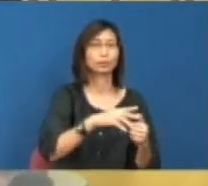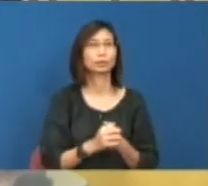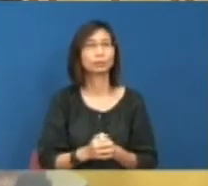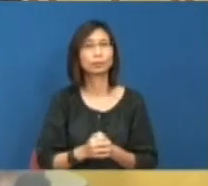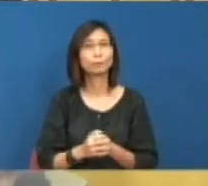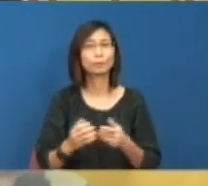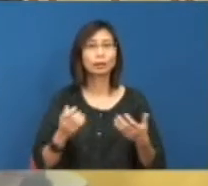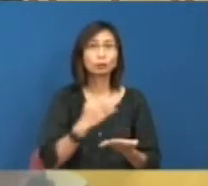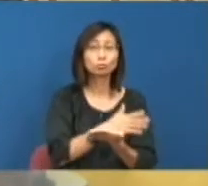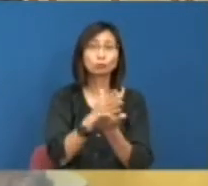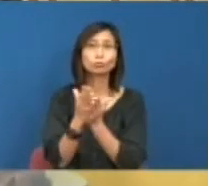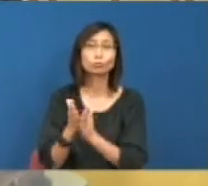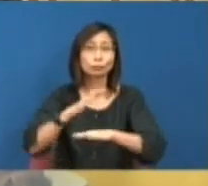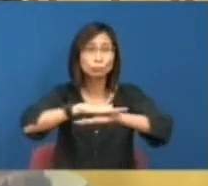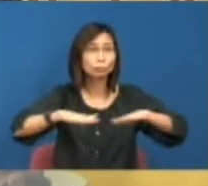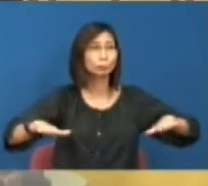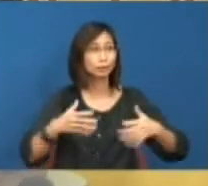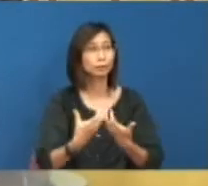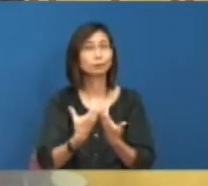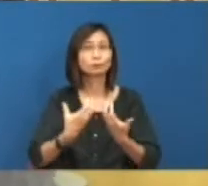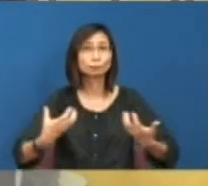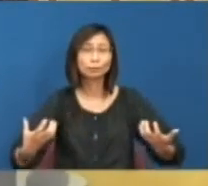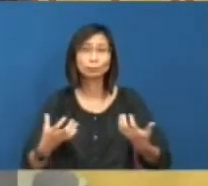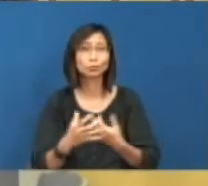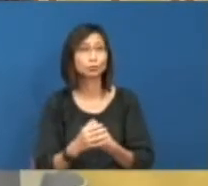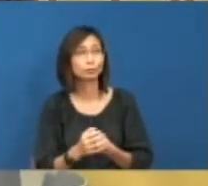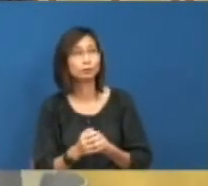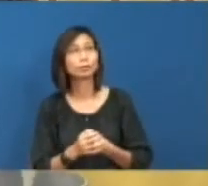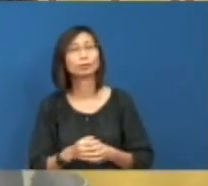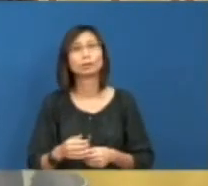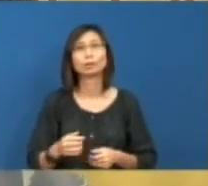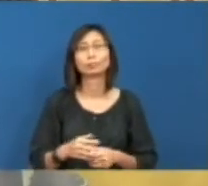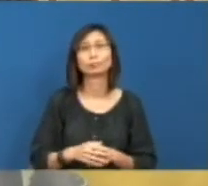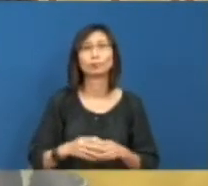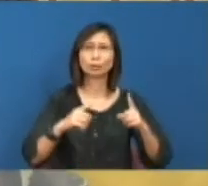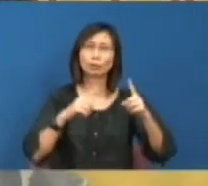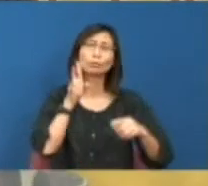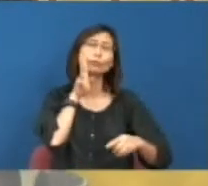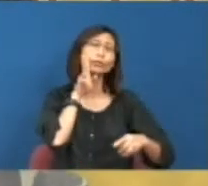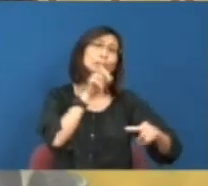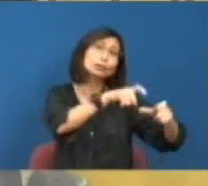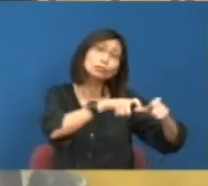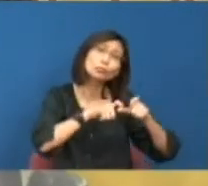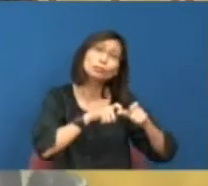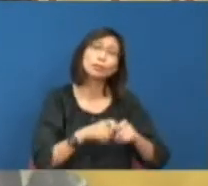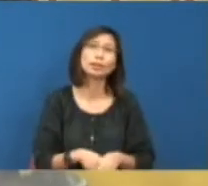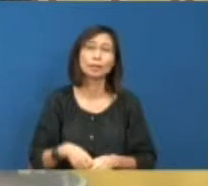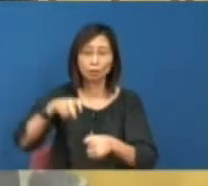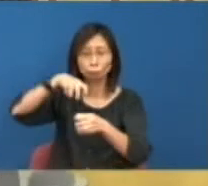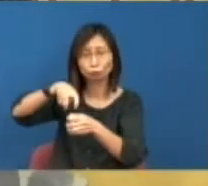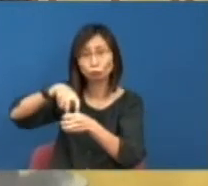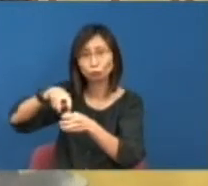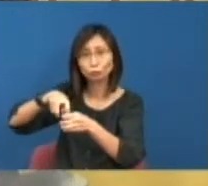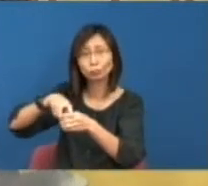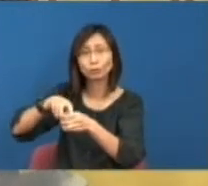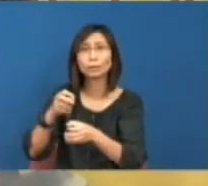的公平的分配，無論是拿人工啊去回去養妻活兒，或者拿完人